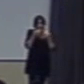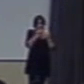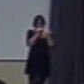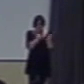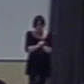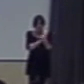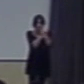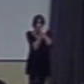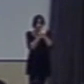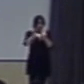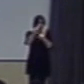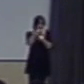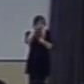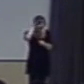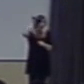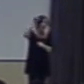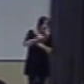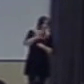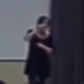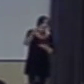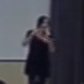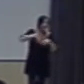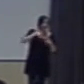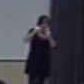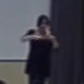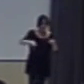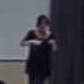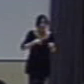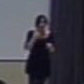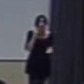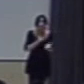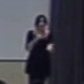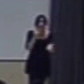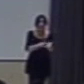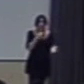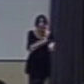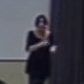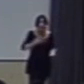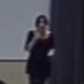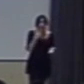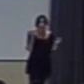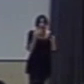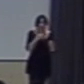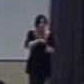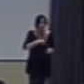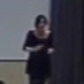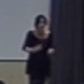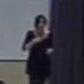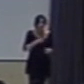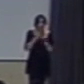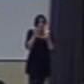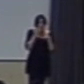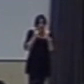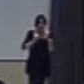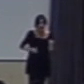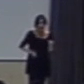això ens implica a tots. També esmentava que la immediatesa s'ha convertit en un valor molt, molt apreciat que pot